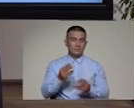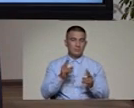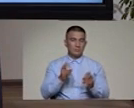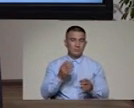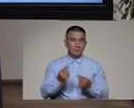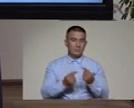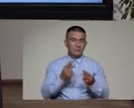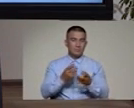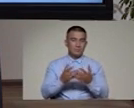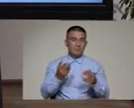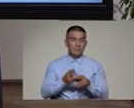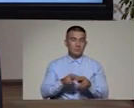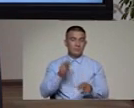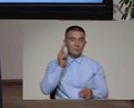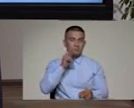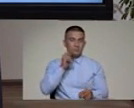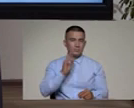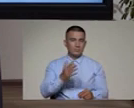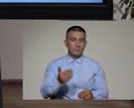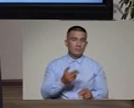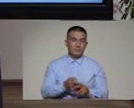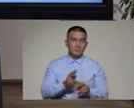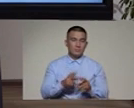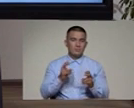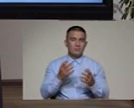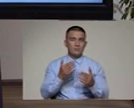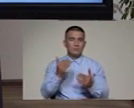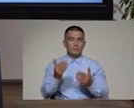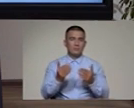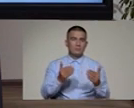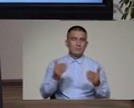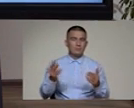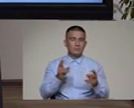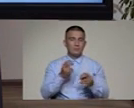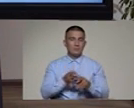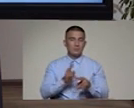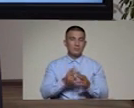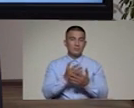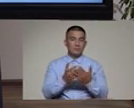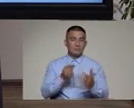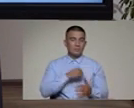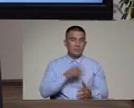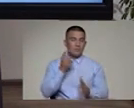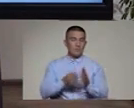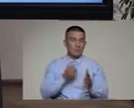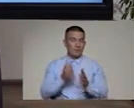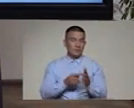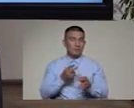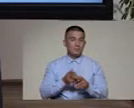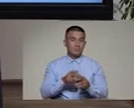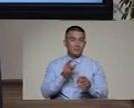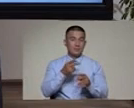ham o'rganishadi va qaysi biri qanday xususiyatga ega ekanligini aniqlab quyidagi